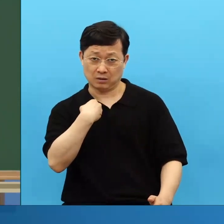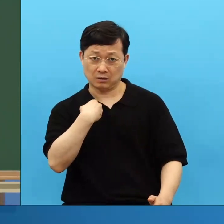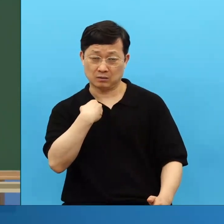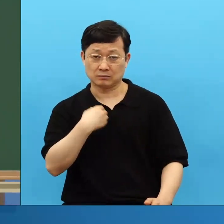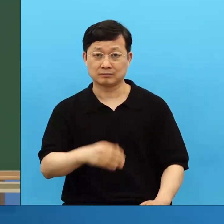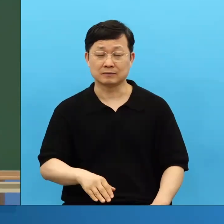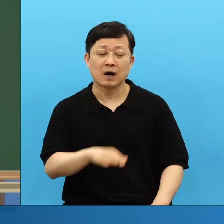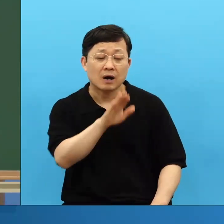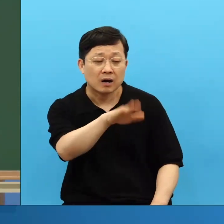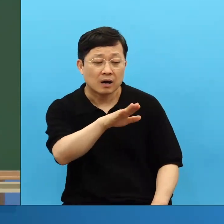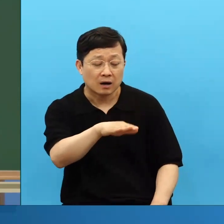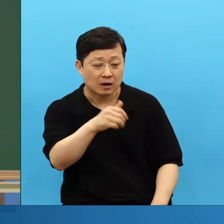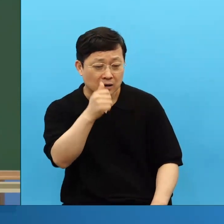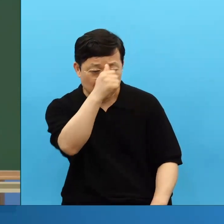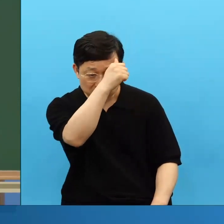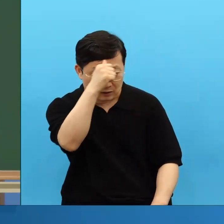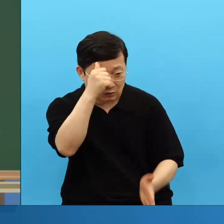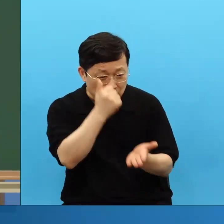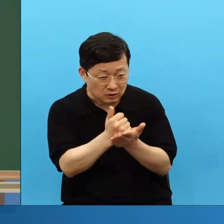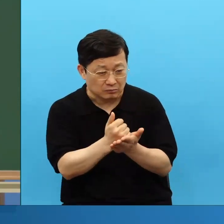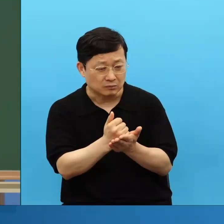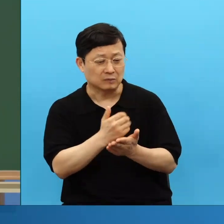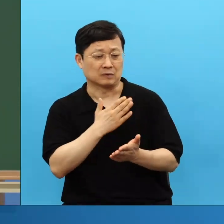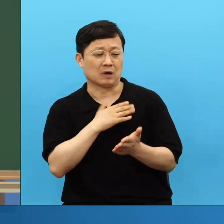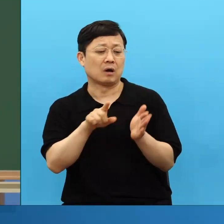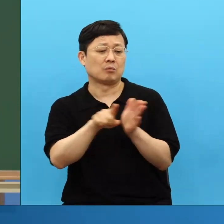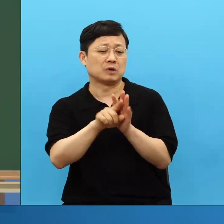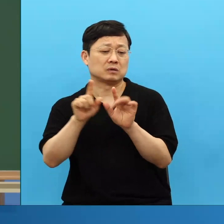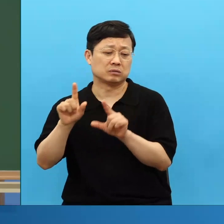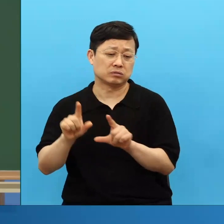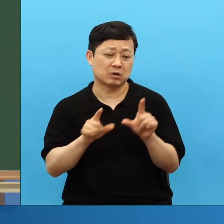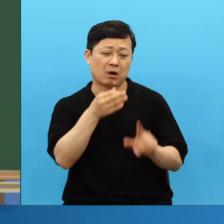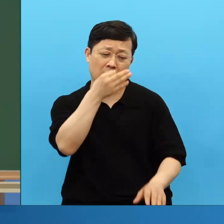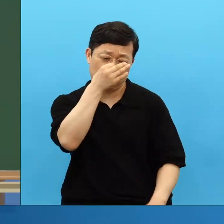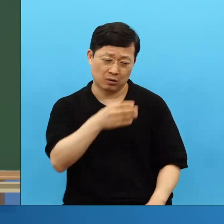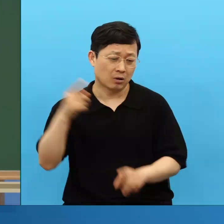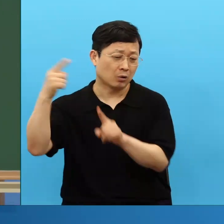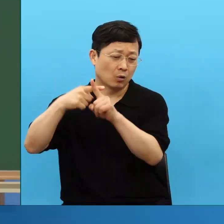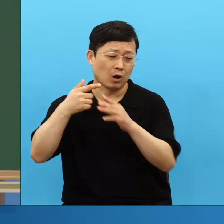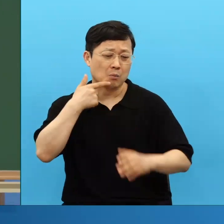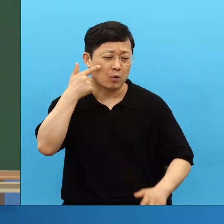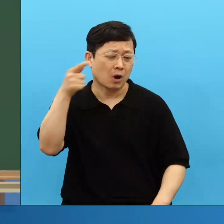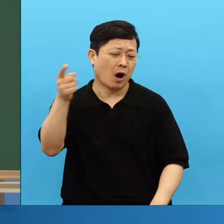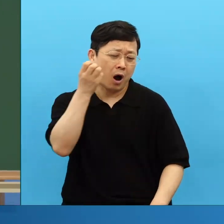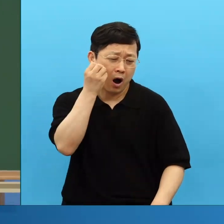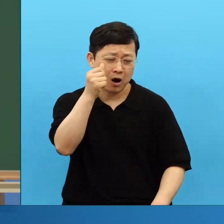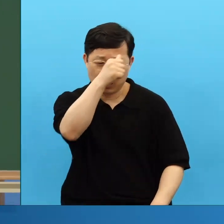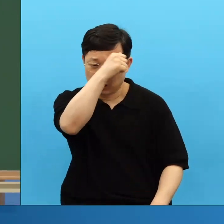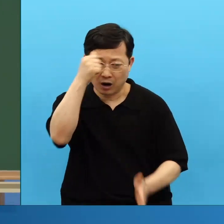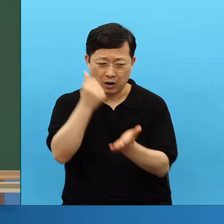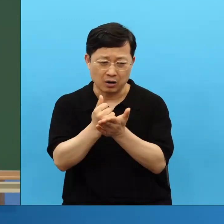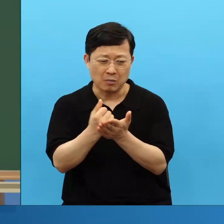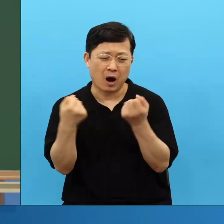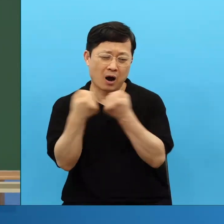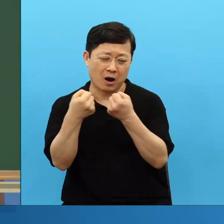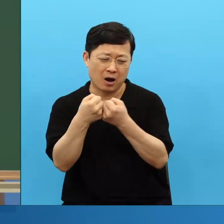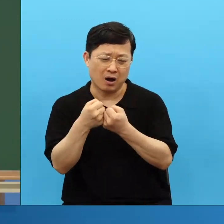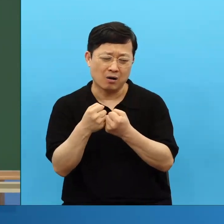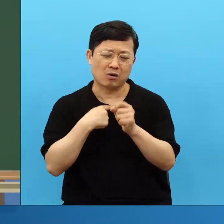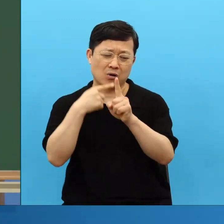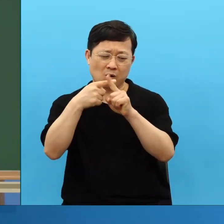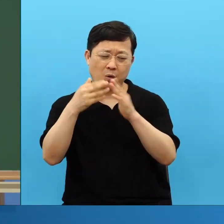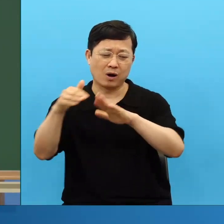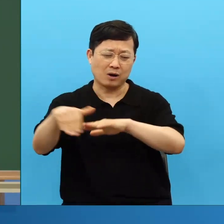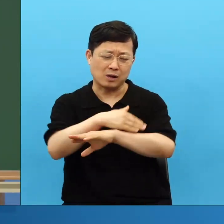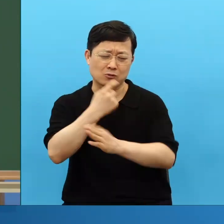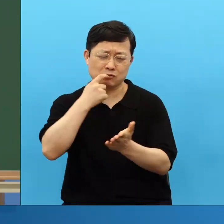제가 요즘 신앙생활 너무 힘듭니다. 교회 목사님도 이상하고 장로님들도 파가 갈라지고 나는